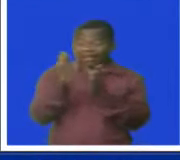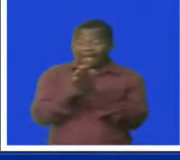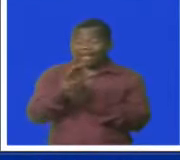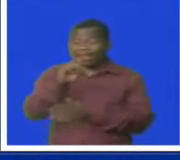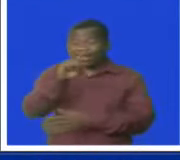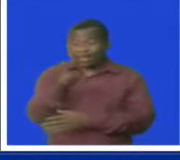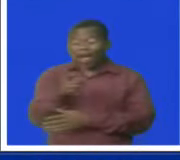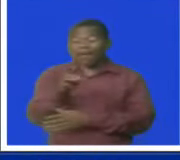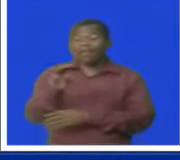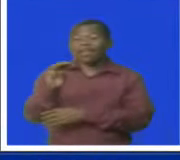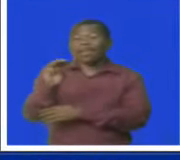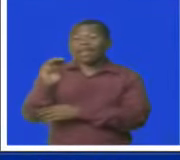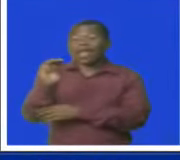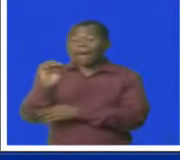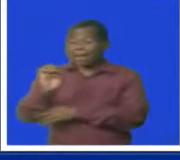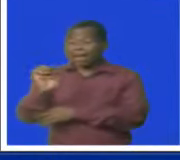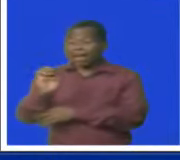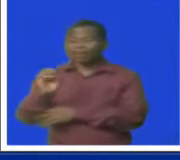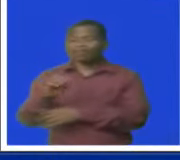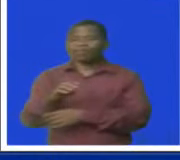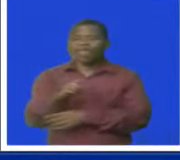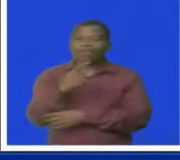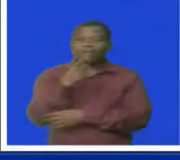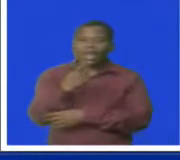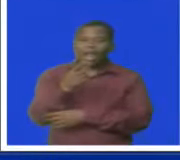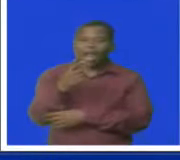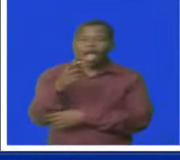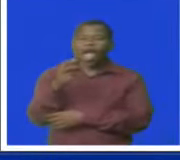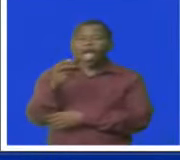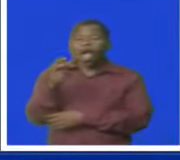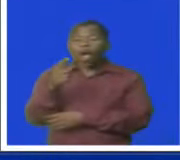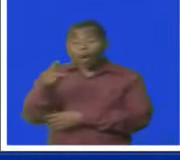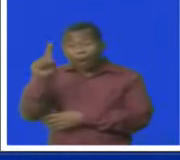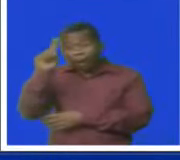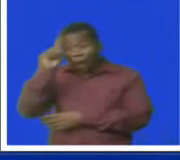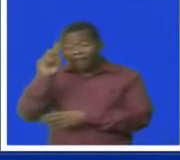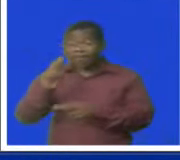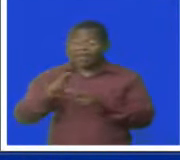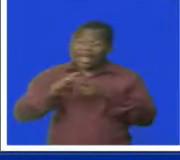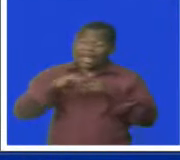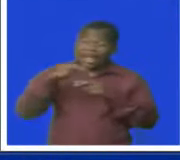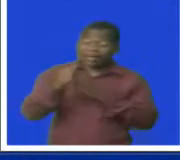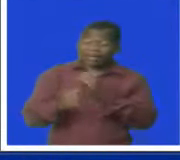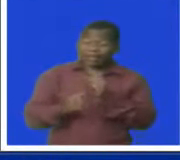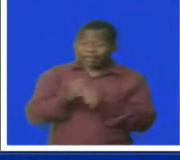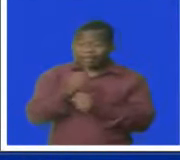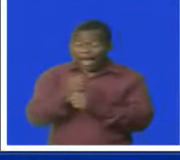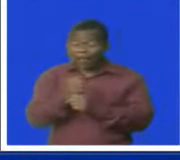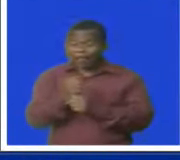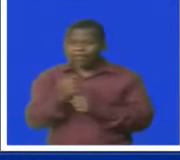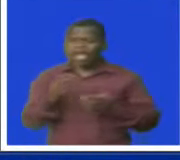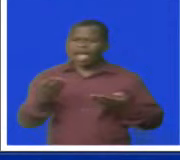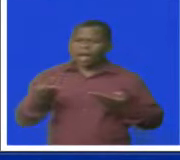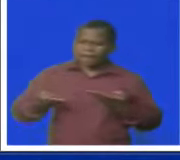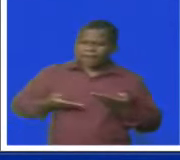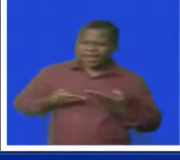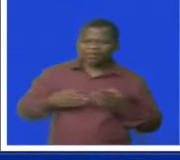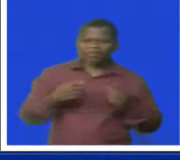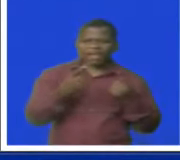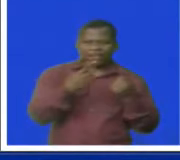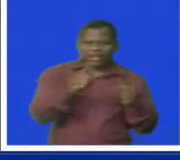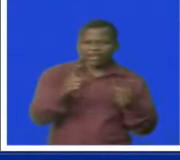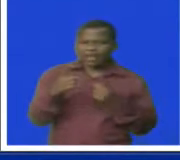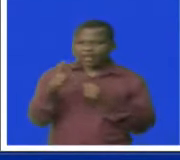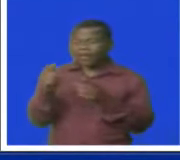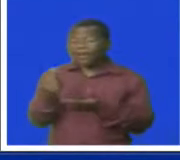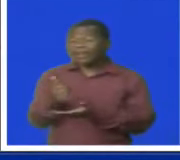ukuthi eminyakeni lotako tinkampani titoqhubeka nekubasekela basekele lo mdlalo wegaluva njengalokhu lenzebe ihlose kukhulisa wona